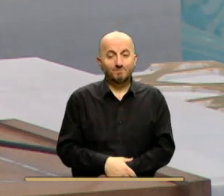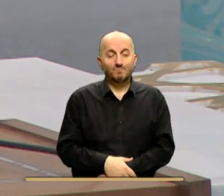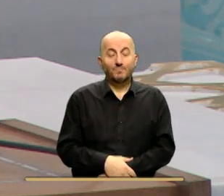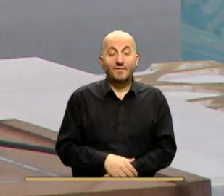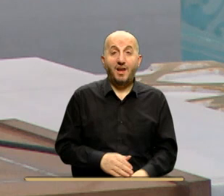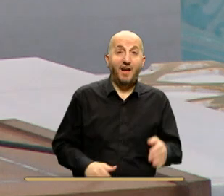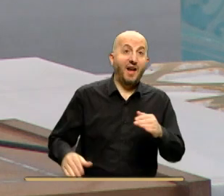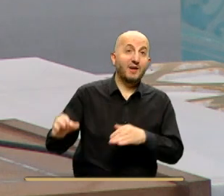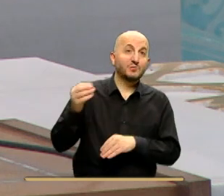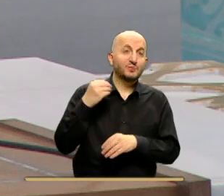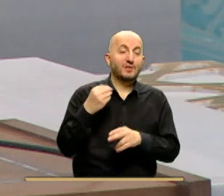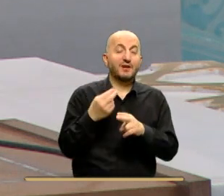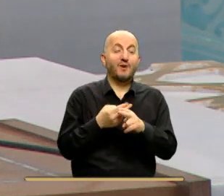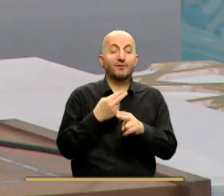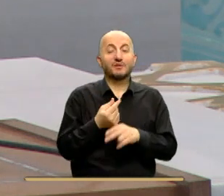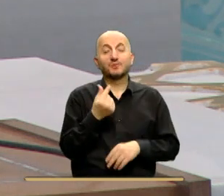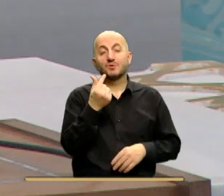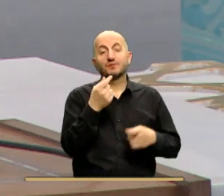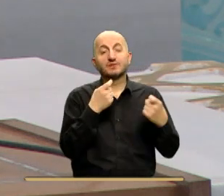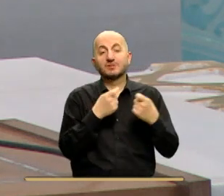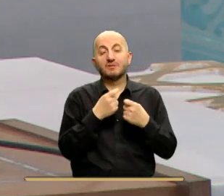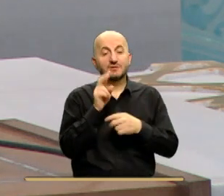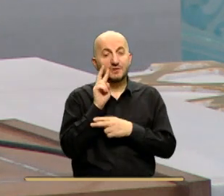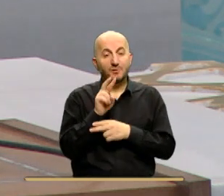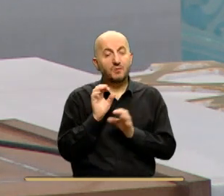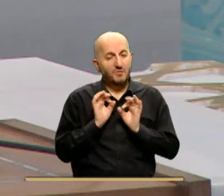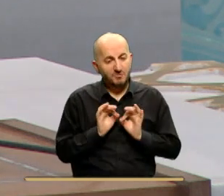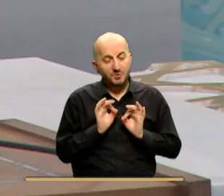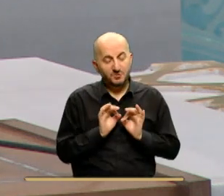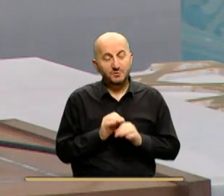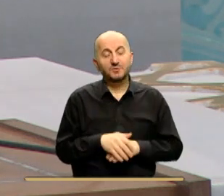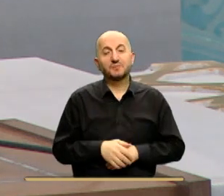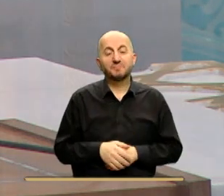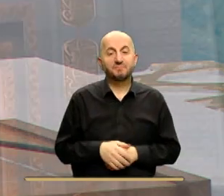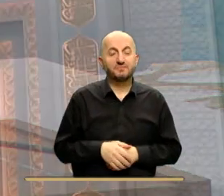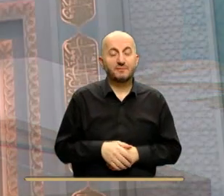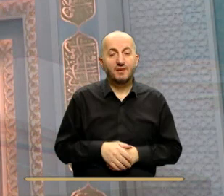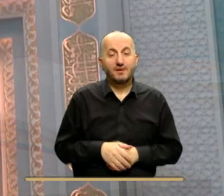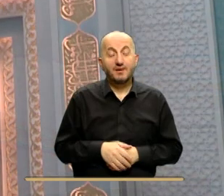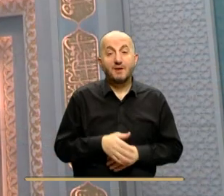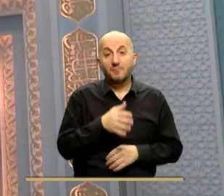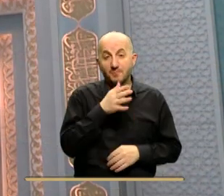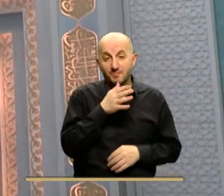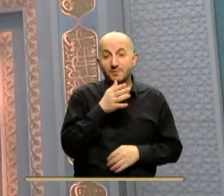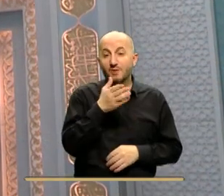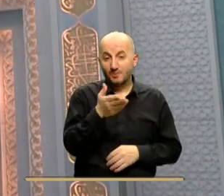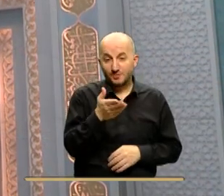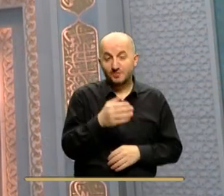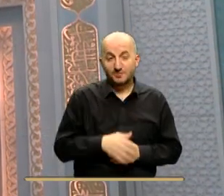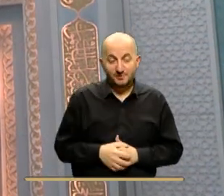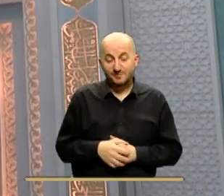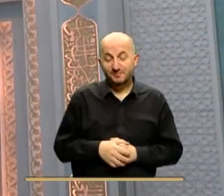en güzel örneğini Uhud Savaşı'nda görmek mümkündür değerli kardeşlerim. Biliyorsunuz,